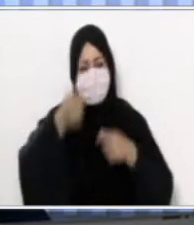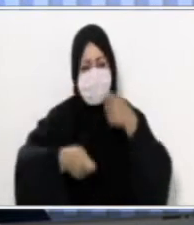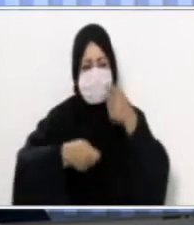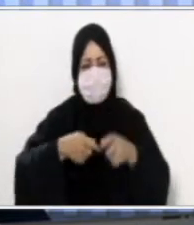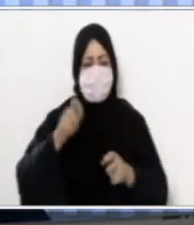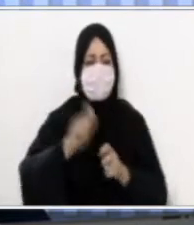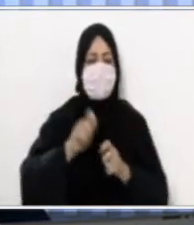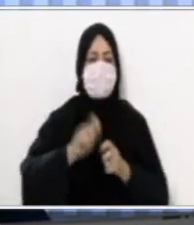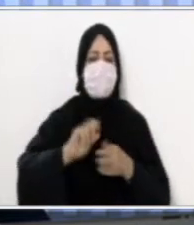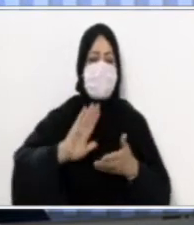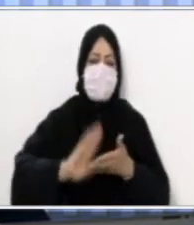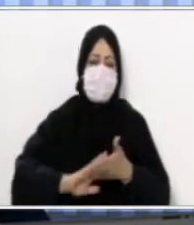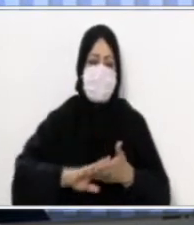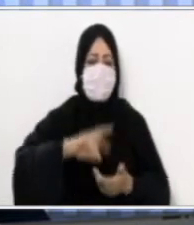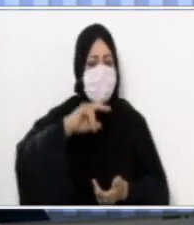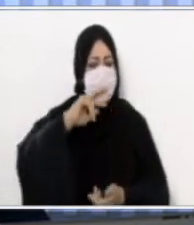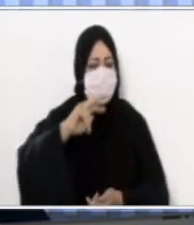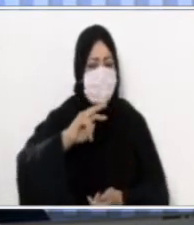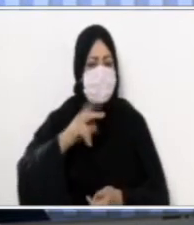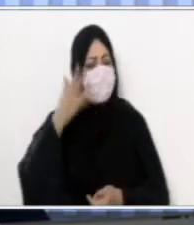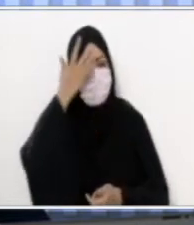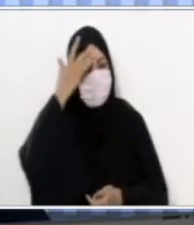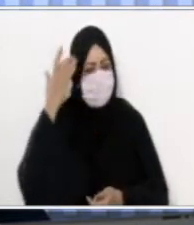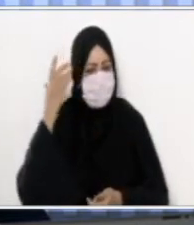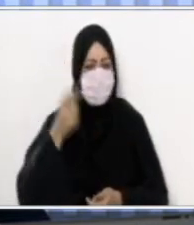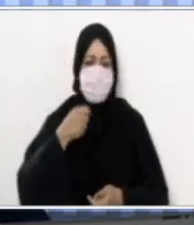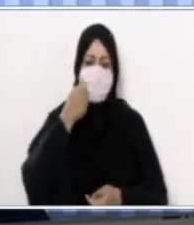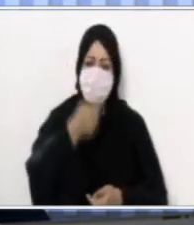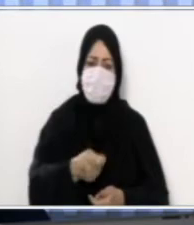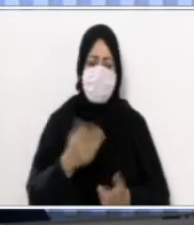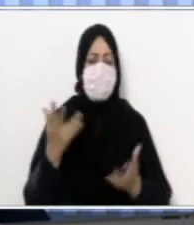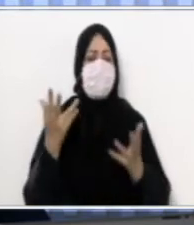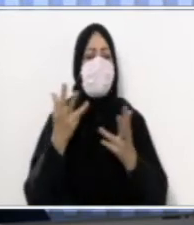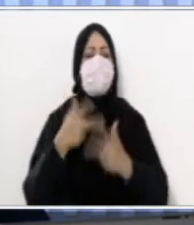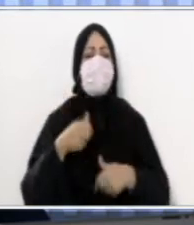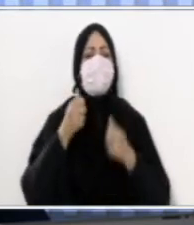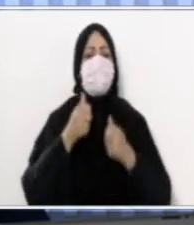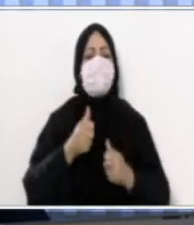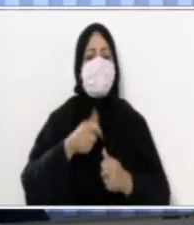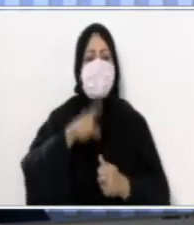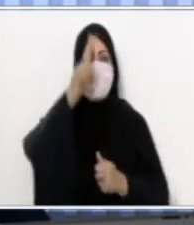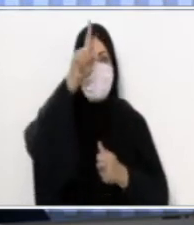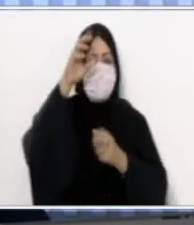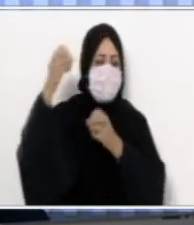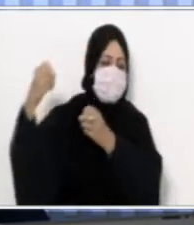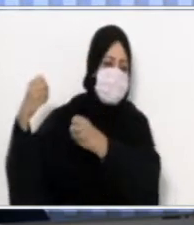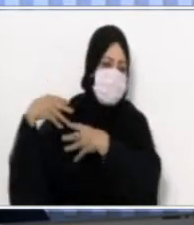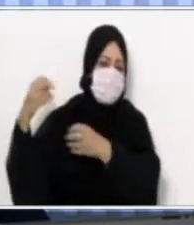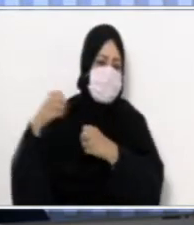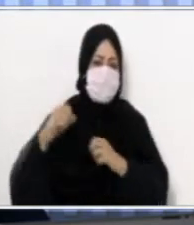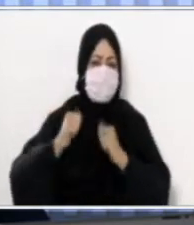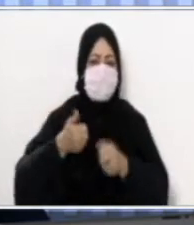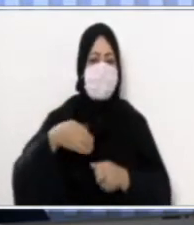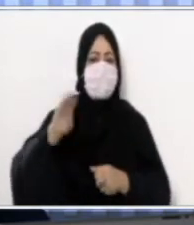بمال فإنه يكتب له أجر الجهاد بإذن الله تعالى. فجزى الله كل من سعى في